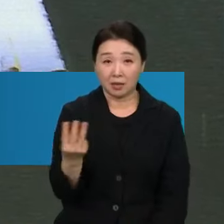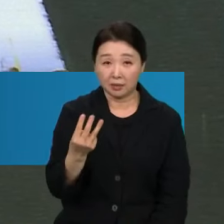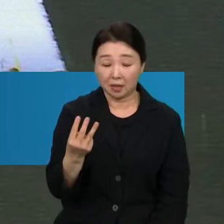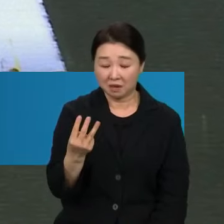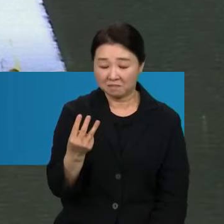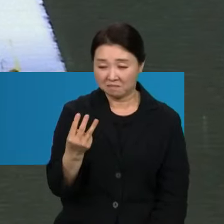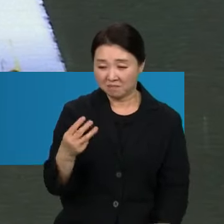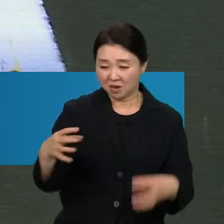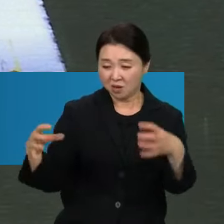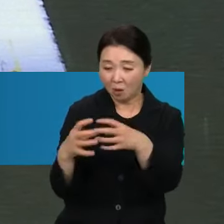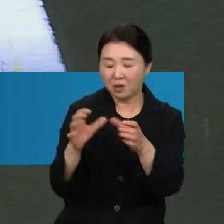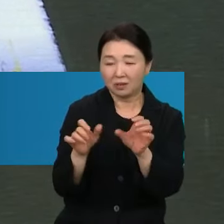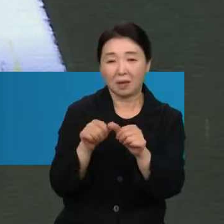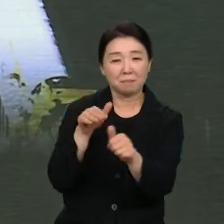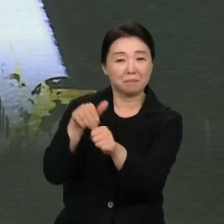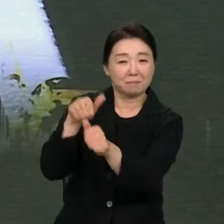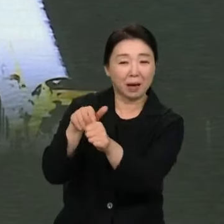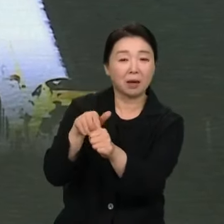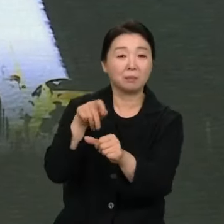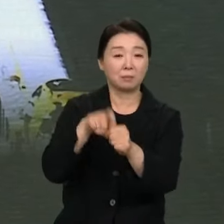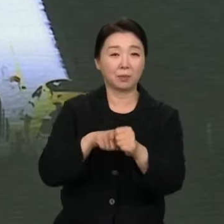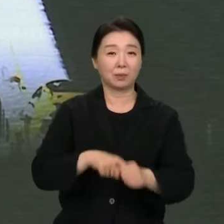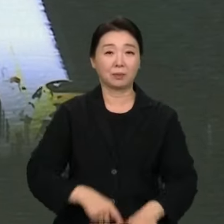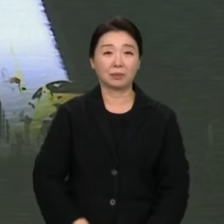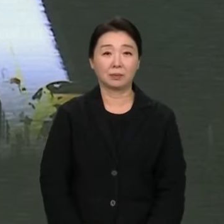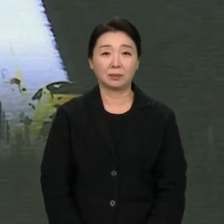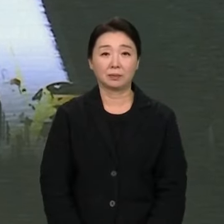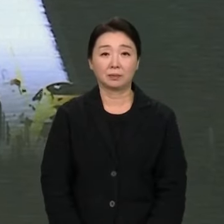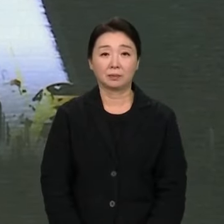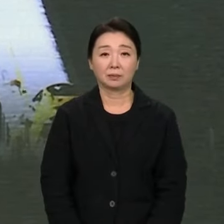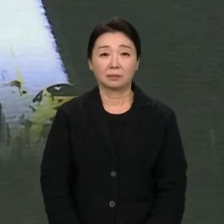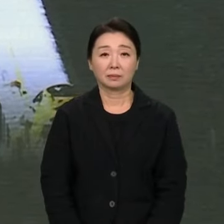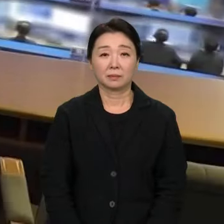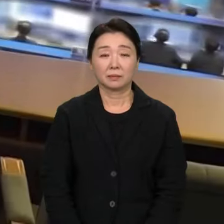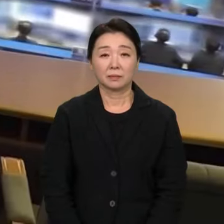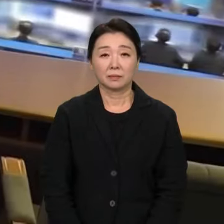균열을 내려 의도라는 분석이 나옵니다. 이어서 김재현 기자입니다.